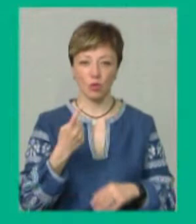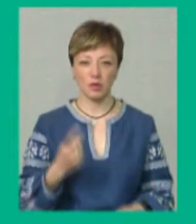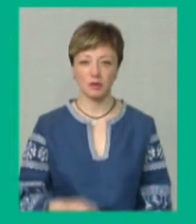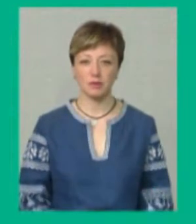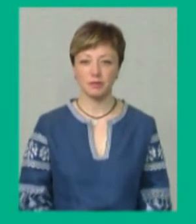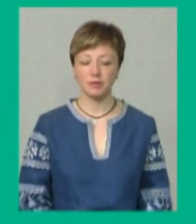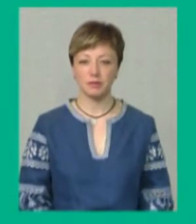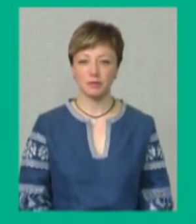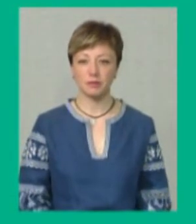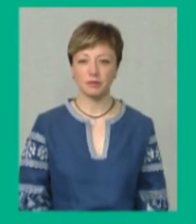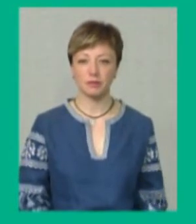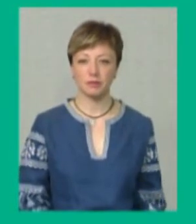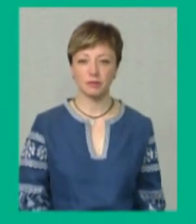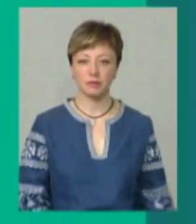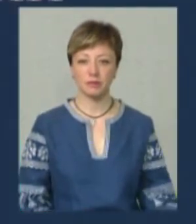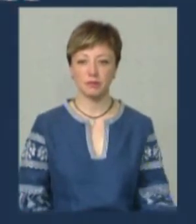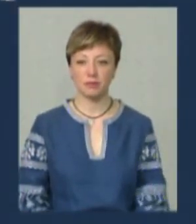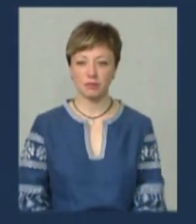області.